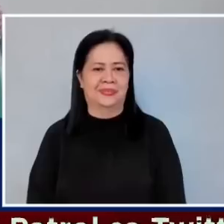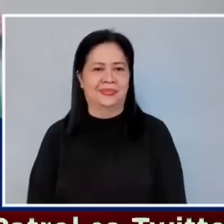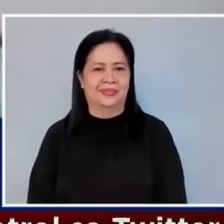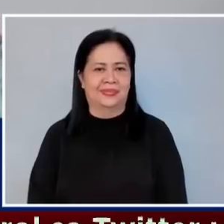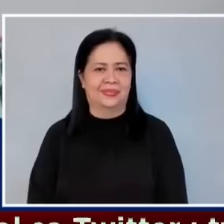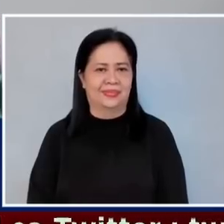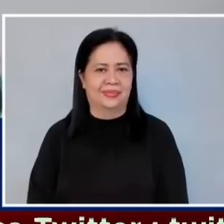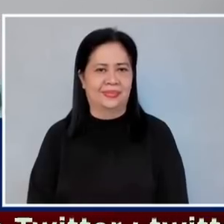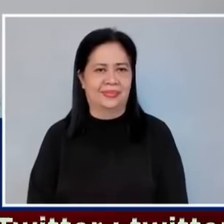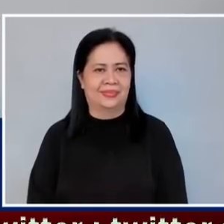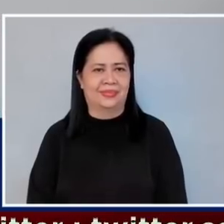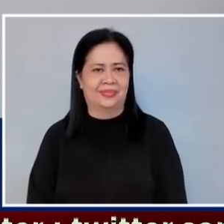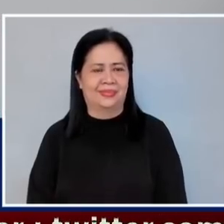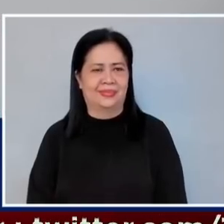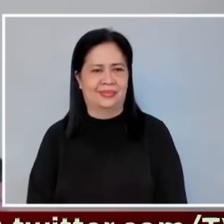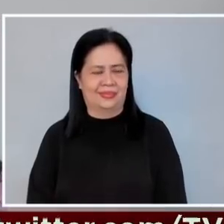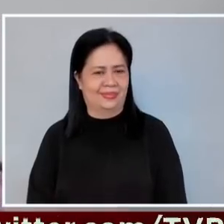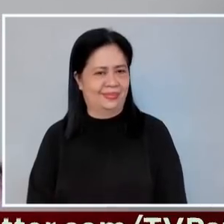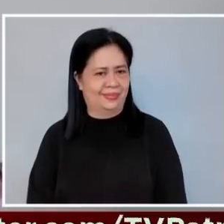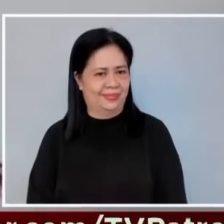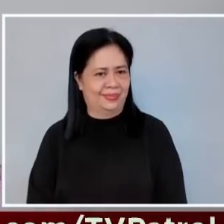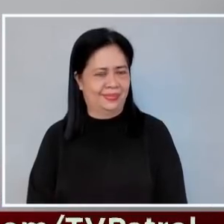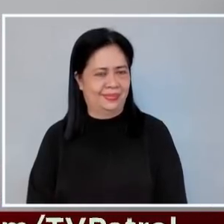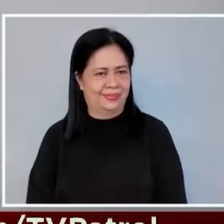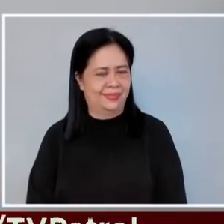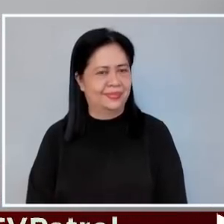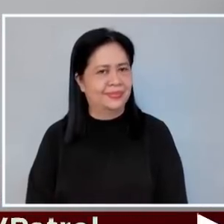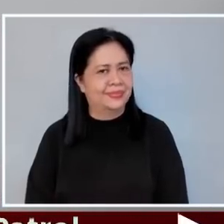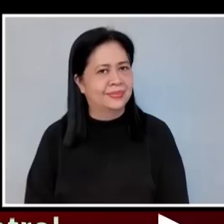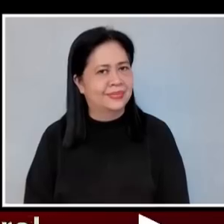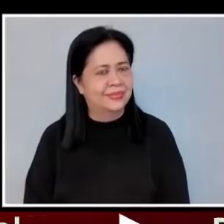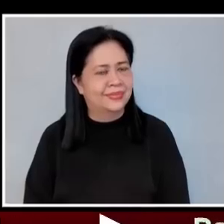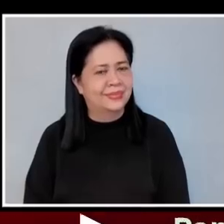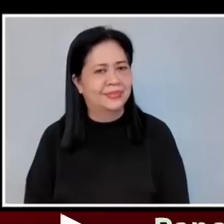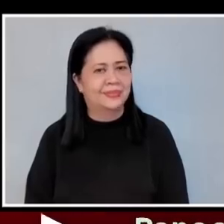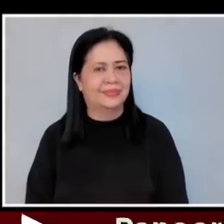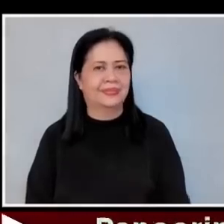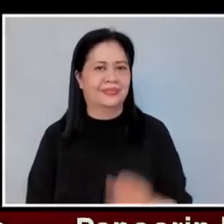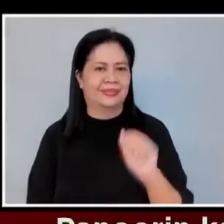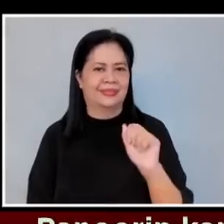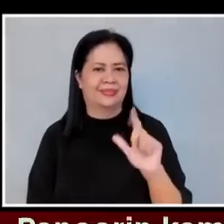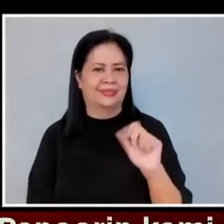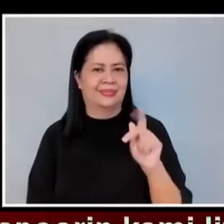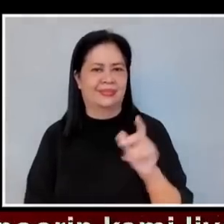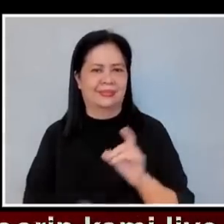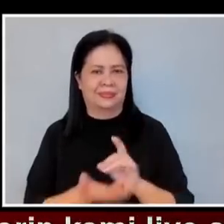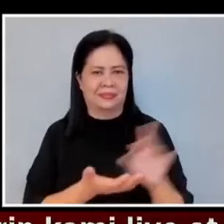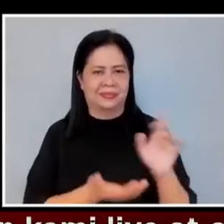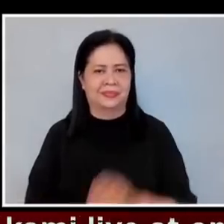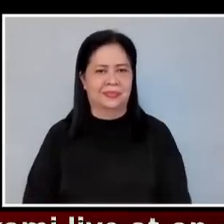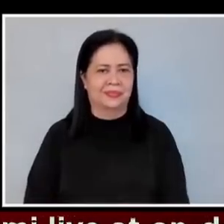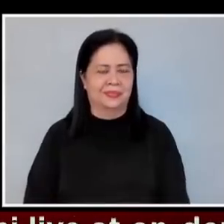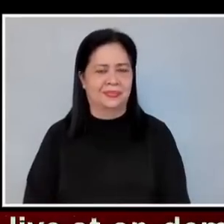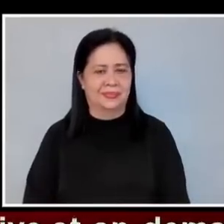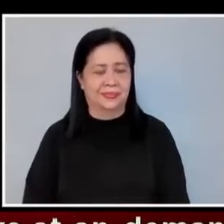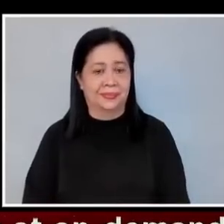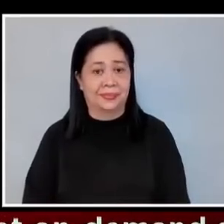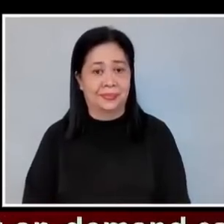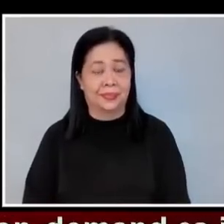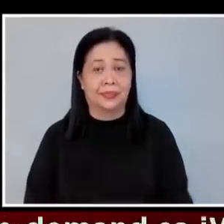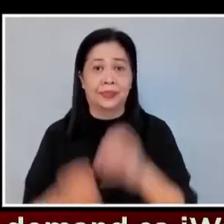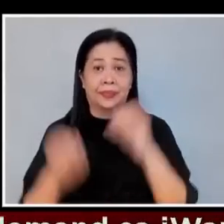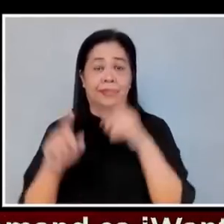Alakang. Alakang sa ayon. Ito isa ala din. Ala naman ito. Ala naman natanggap na anumang regalo o pagbati si